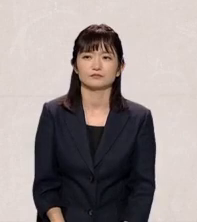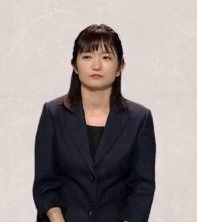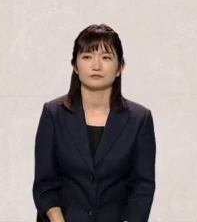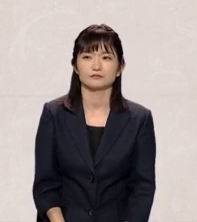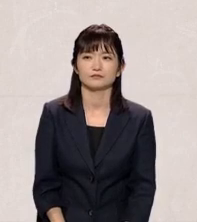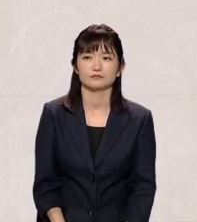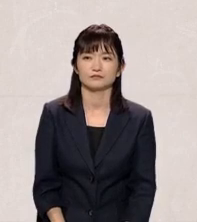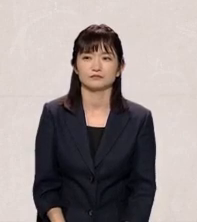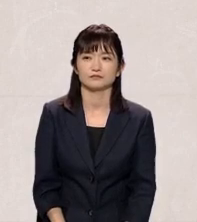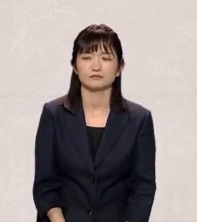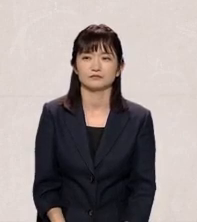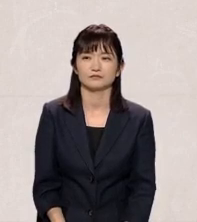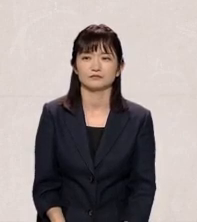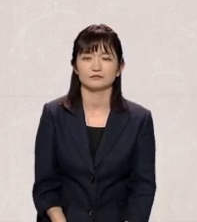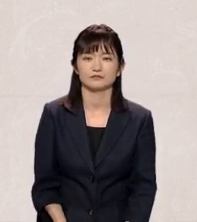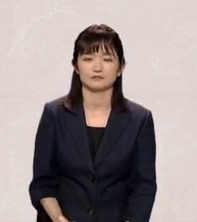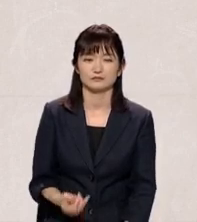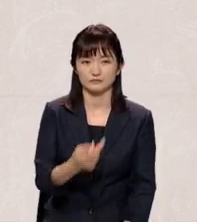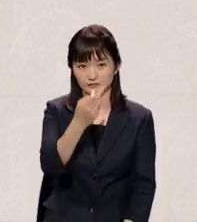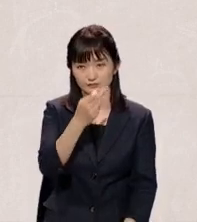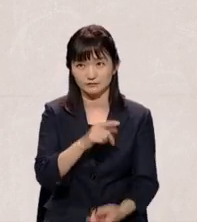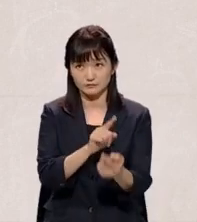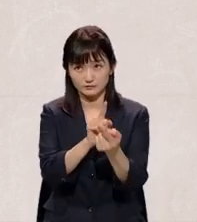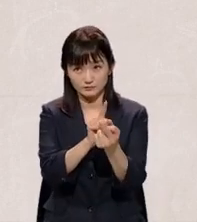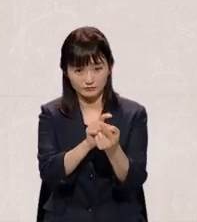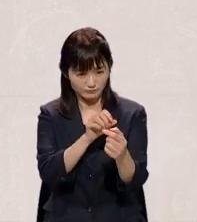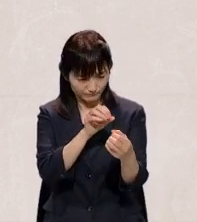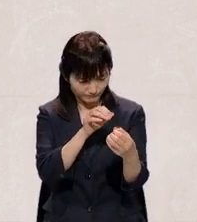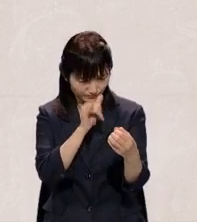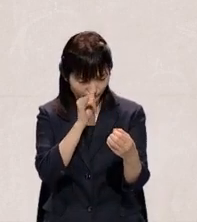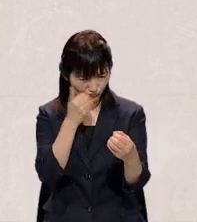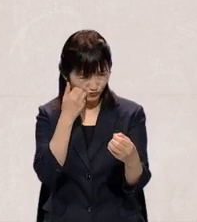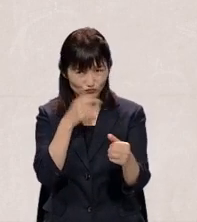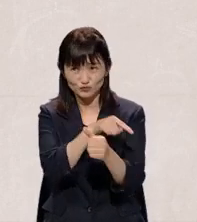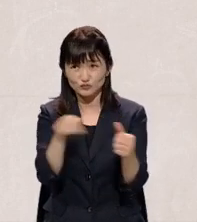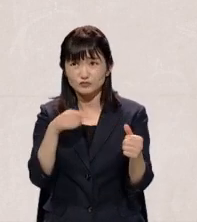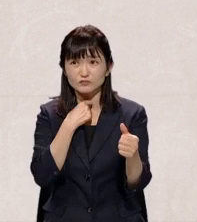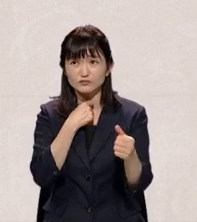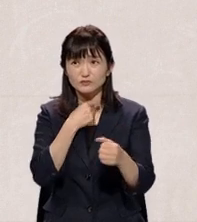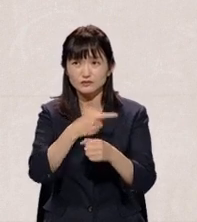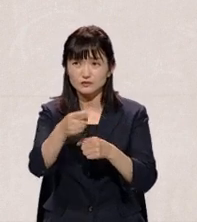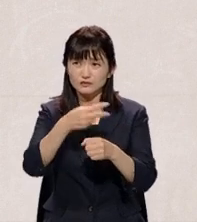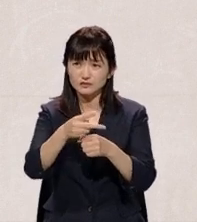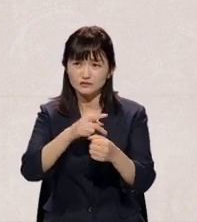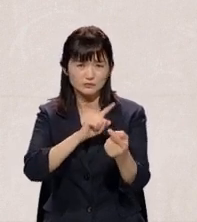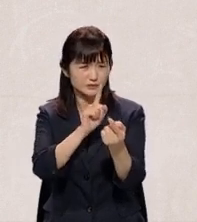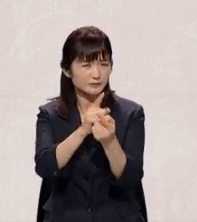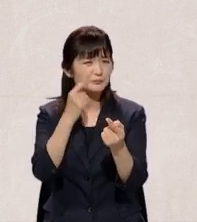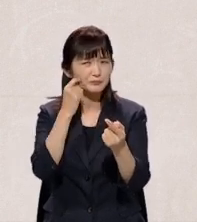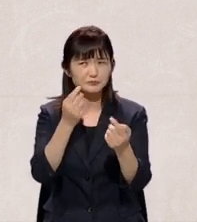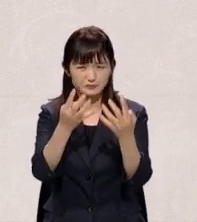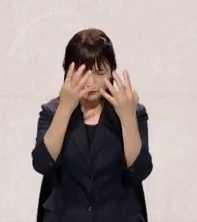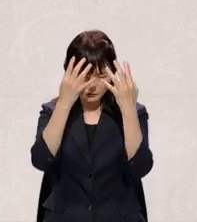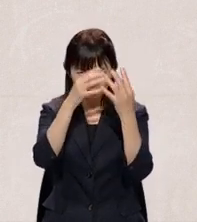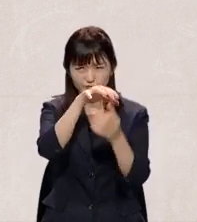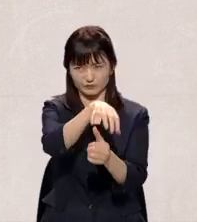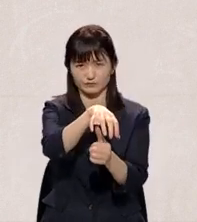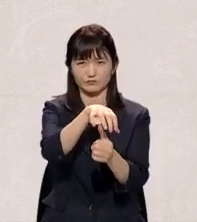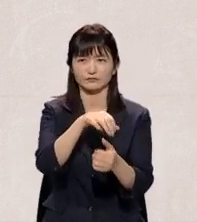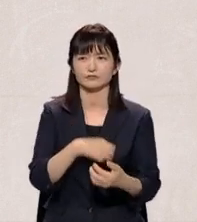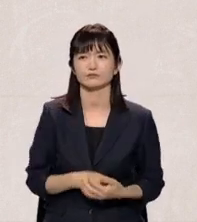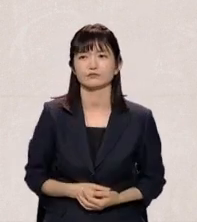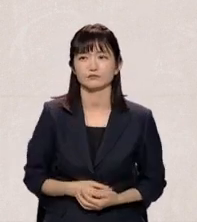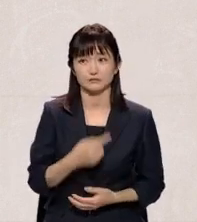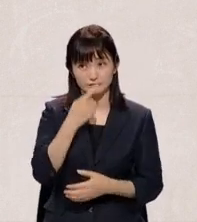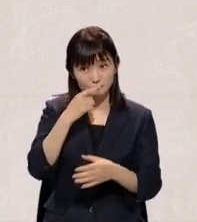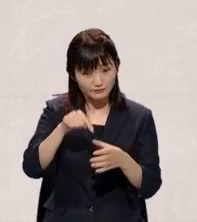향 만나서 얘기 좀 하고 싶은게 있다고 누구 죽여버리고 싶다 저 1년 동안 못 볼 것 같다 교도소 들어갈 것 같다고